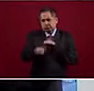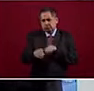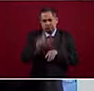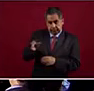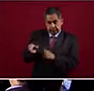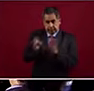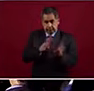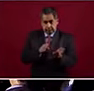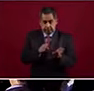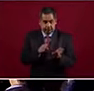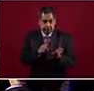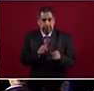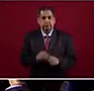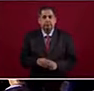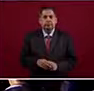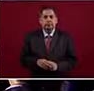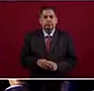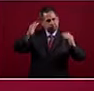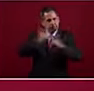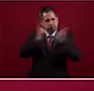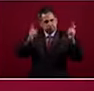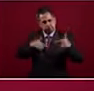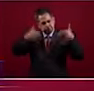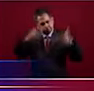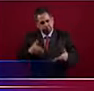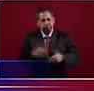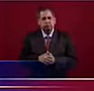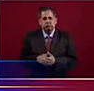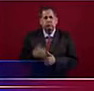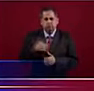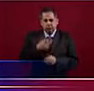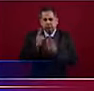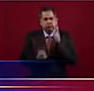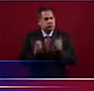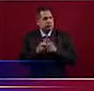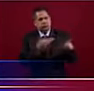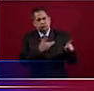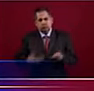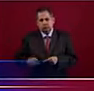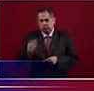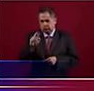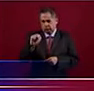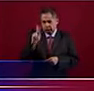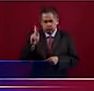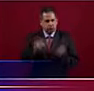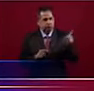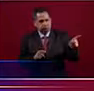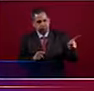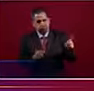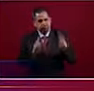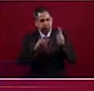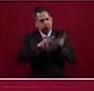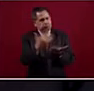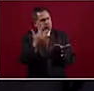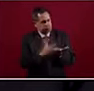мексики заявил что обсудит с трампом этот вопрос мой я поблагодарю президента трампа за поддержку и выясни если